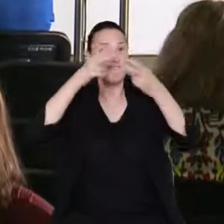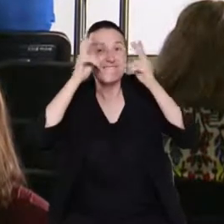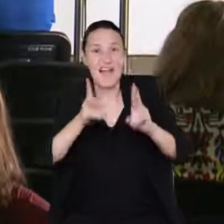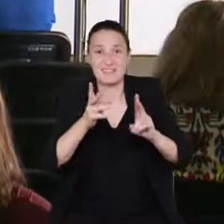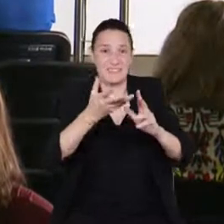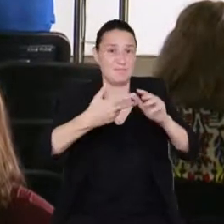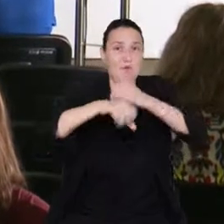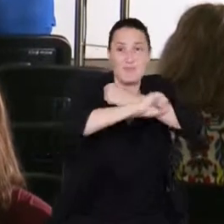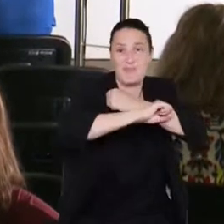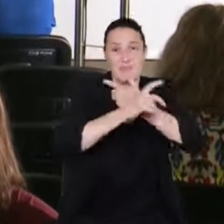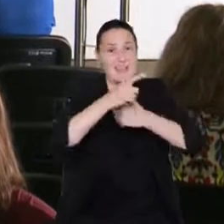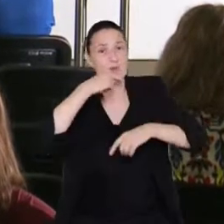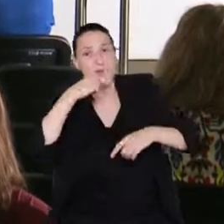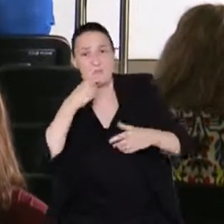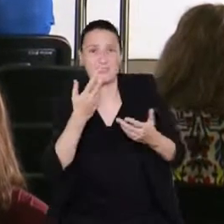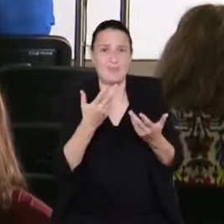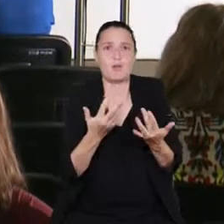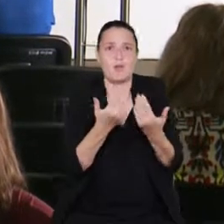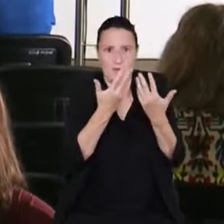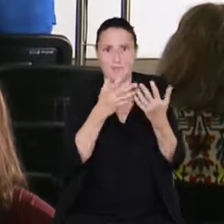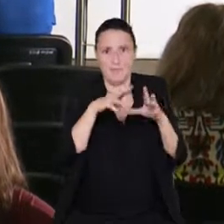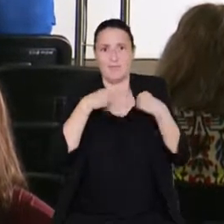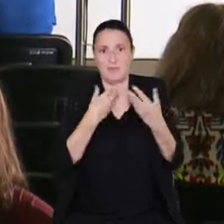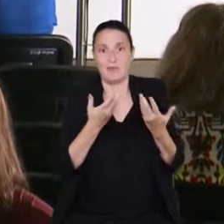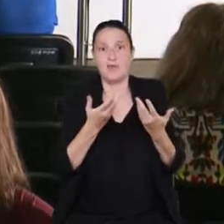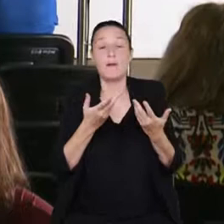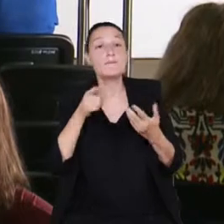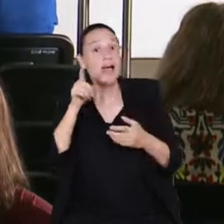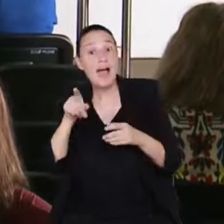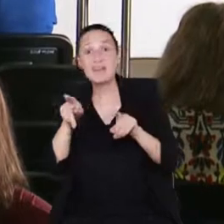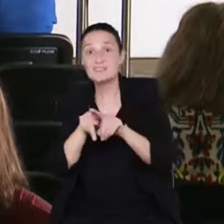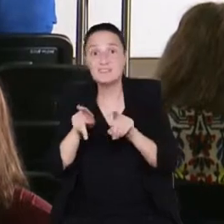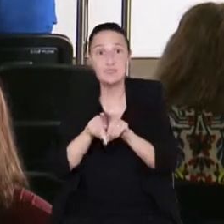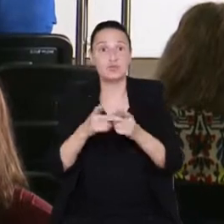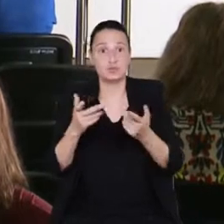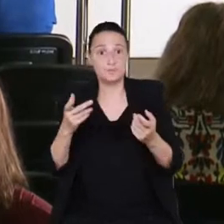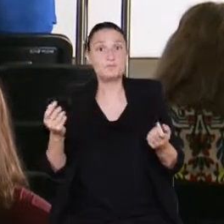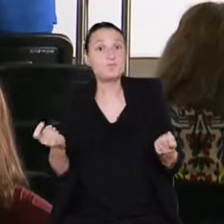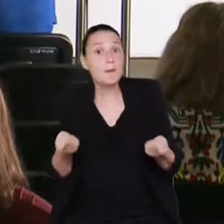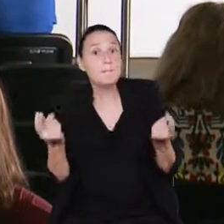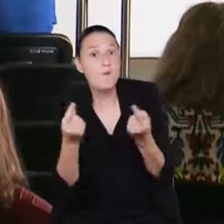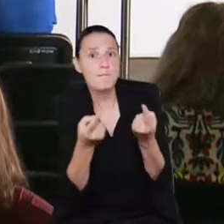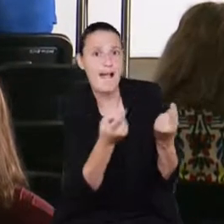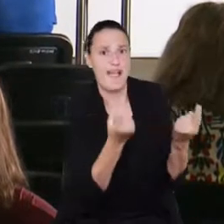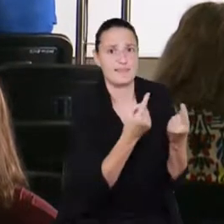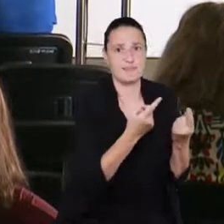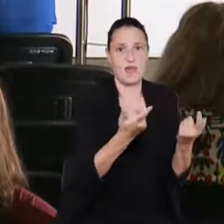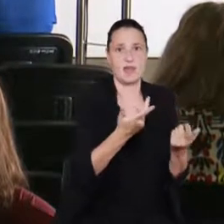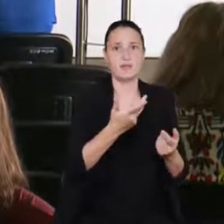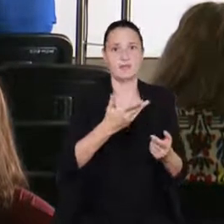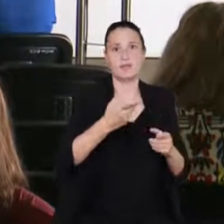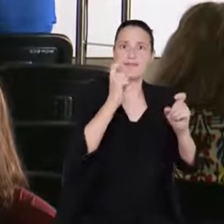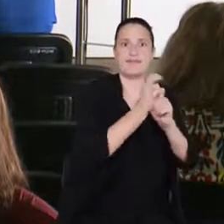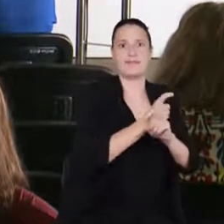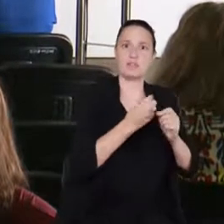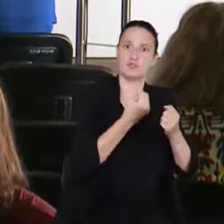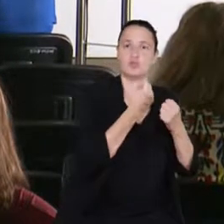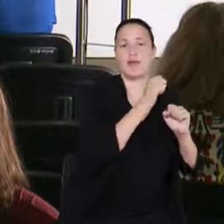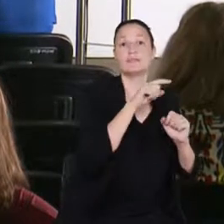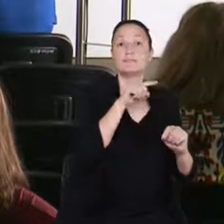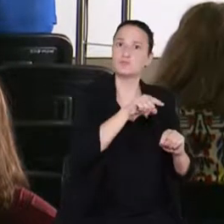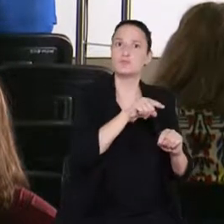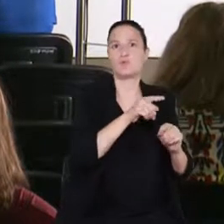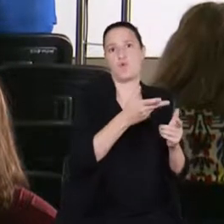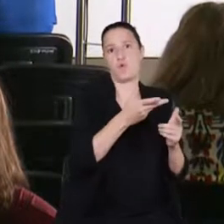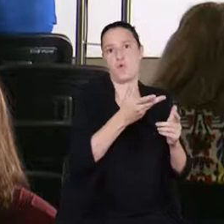kreowanie kłamstw. Propaganda nacjonalistyczna próbuje powyższymi metodami budować nową świadomość narodową, mającą odniesienia nie